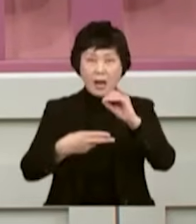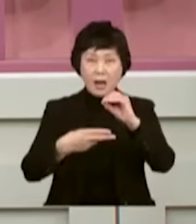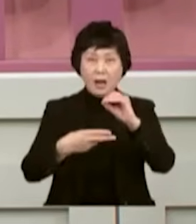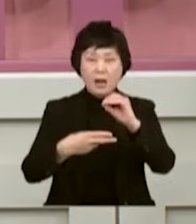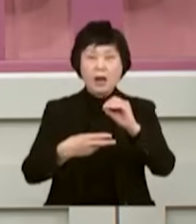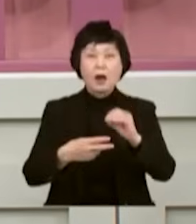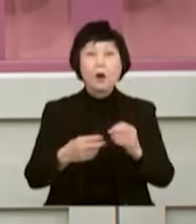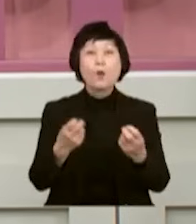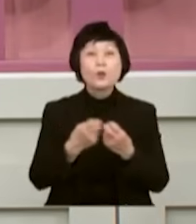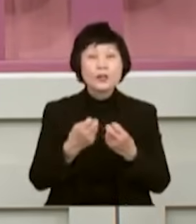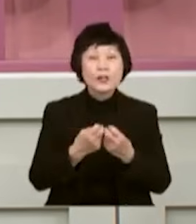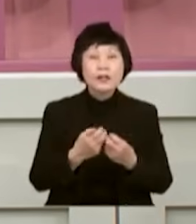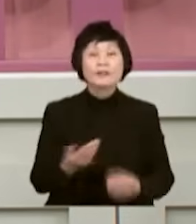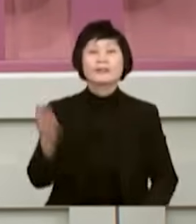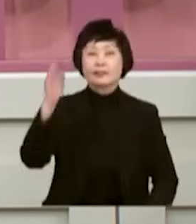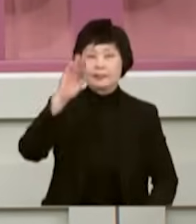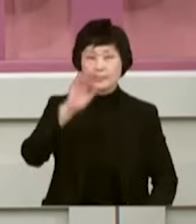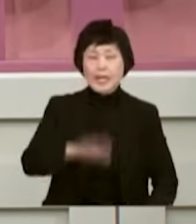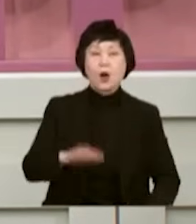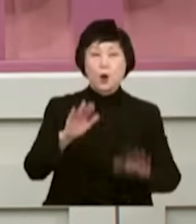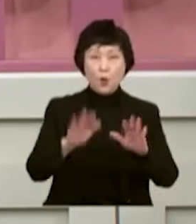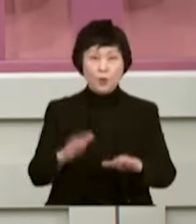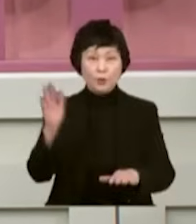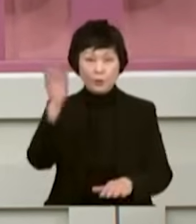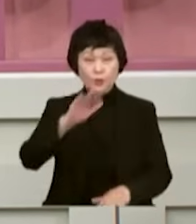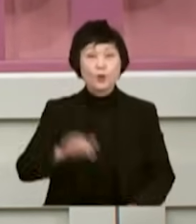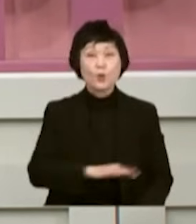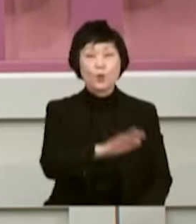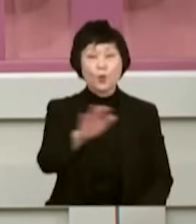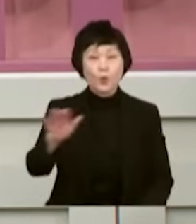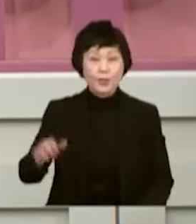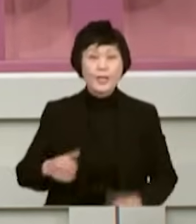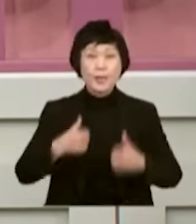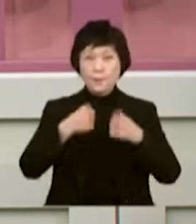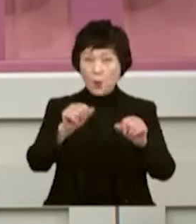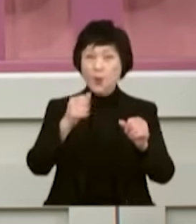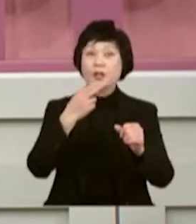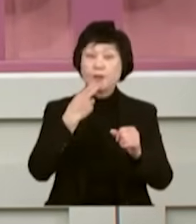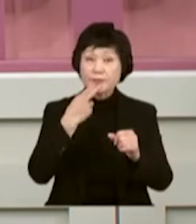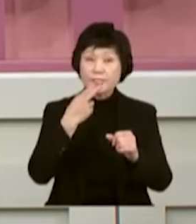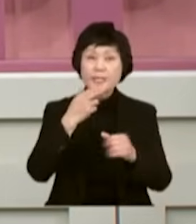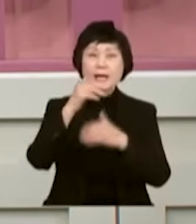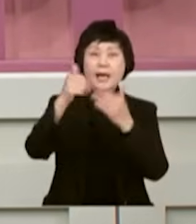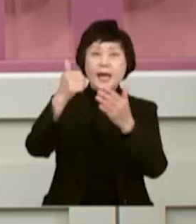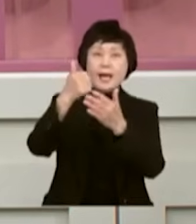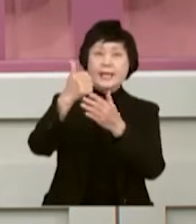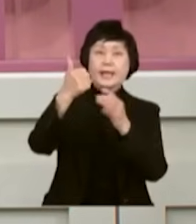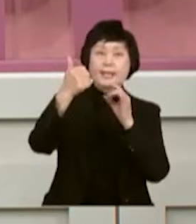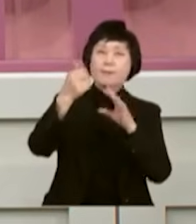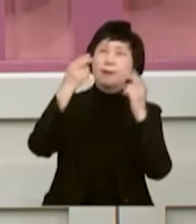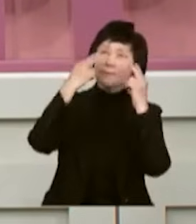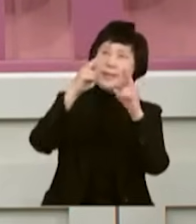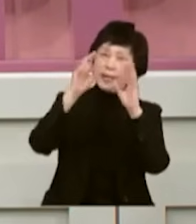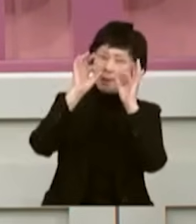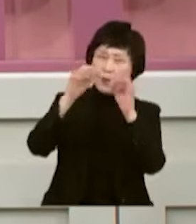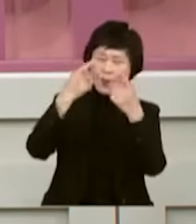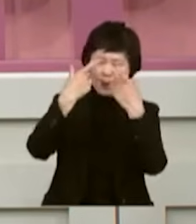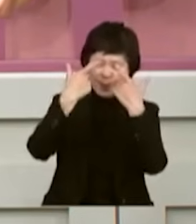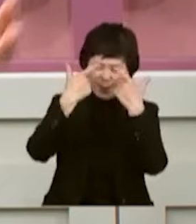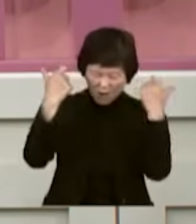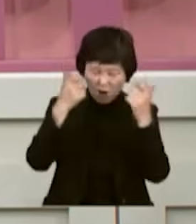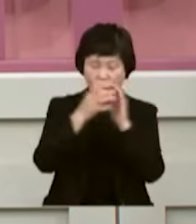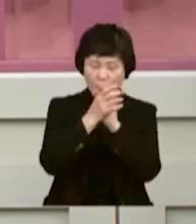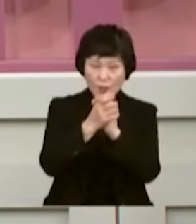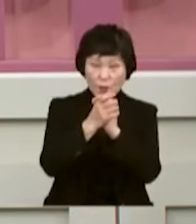예. 오직 하나님 한 분만 바라보며 목숨 걸고 기도할 텐데 이 기도하는 가운데 이 거대한 성전